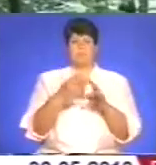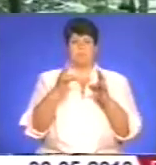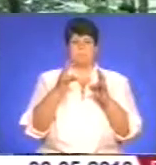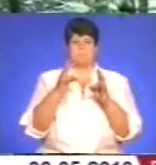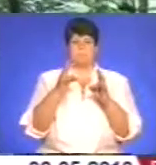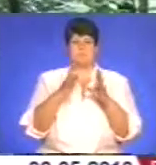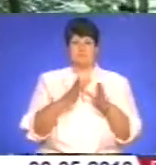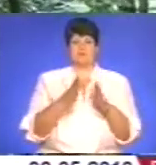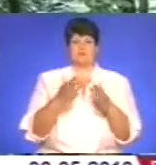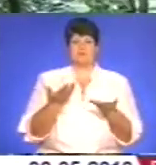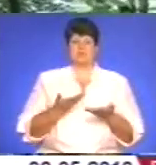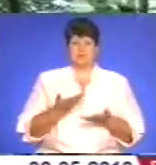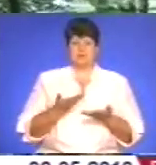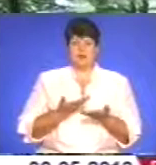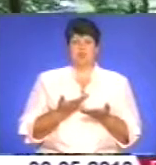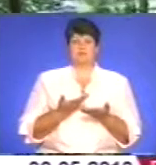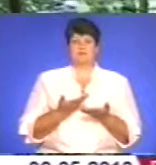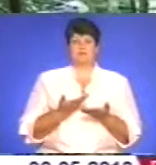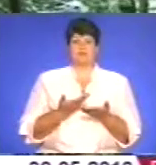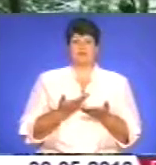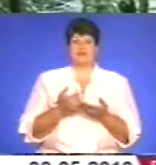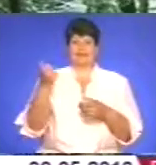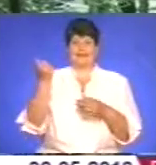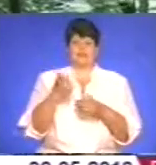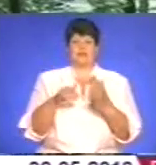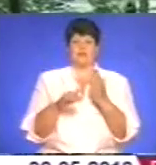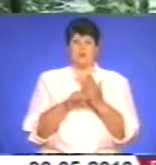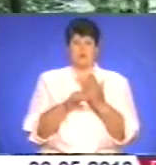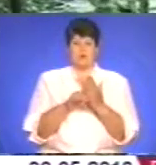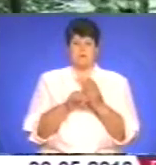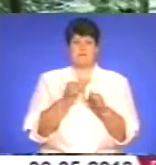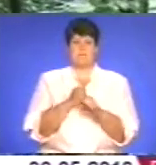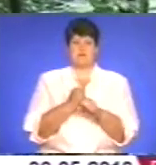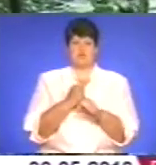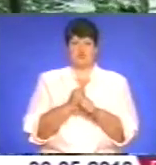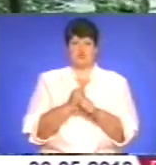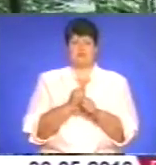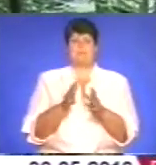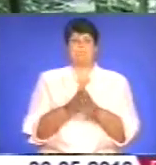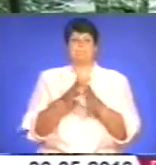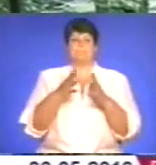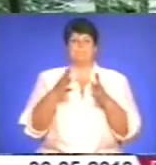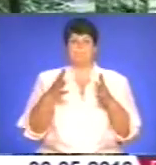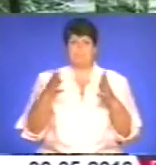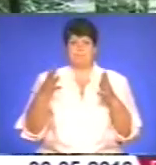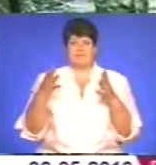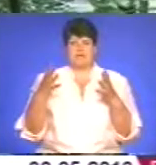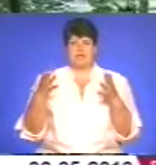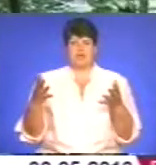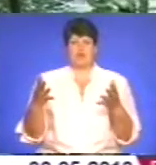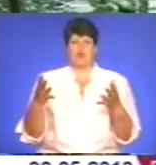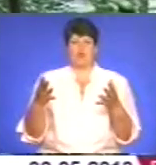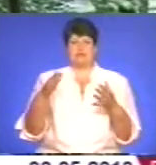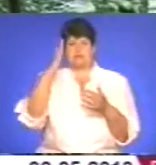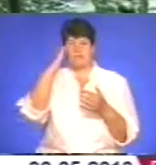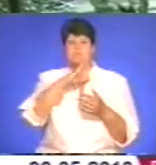а тижні вже допомагають працювати більш широко це із